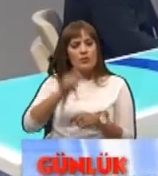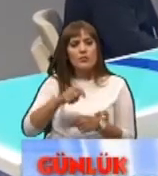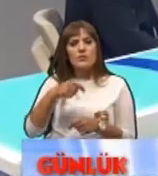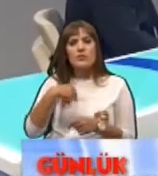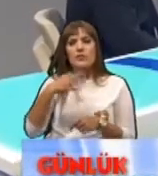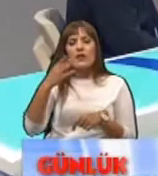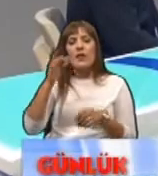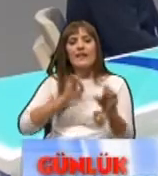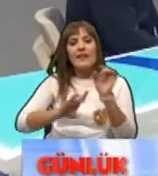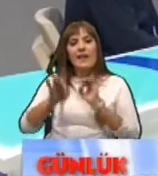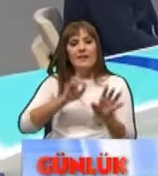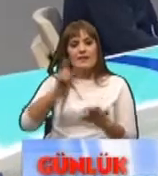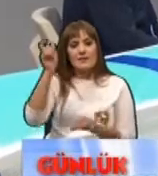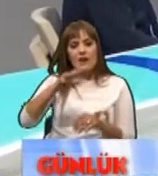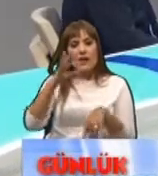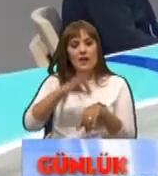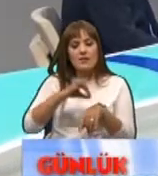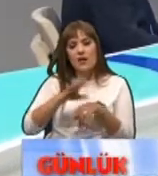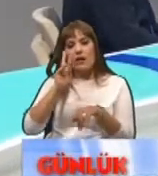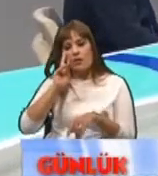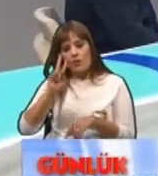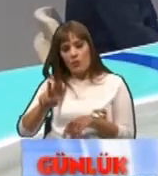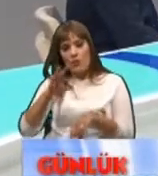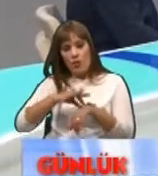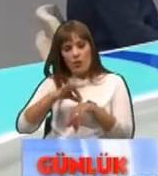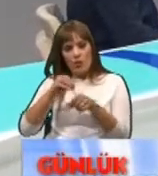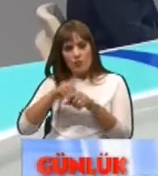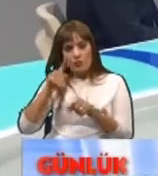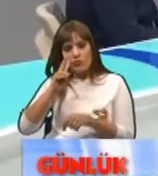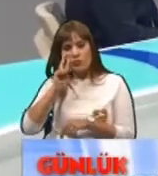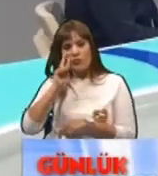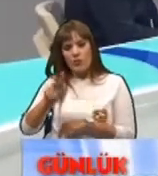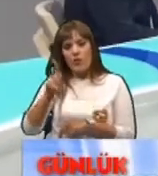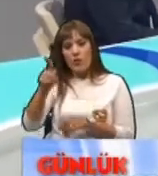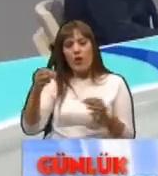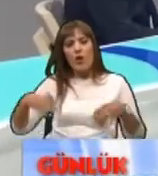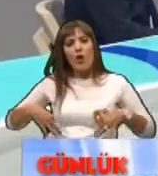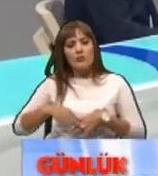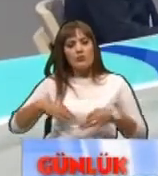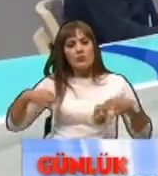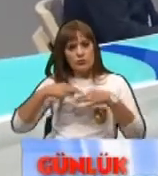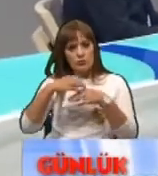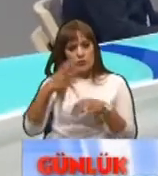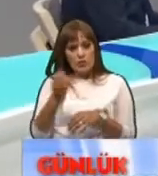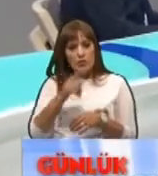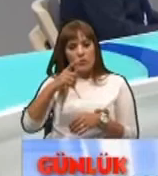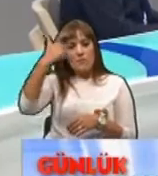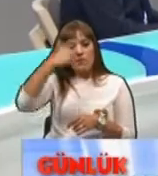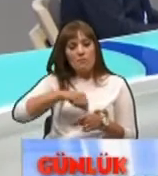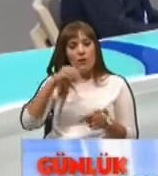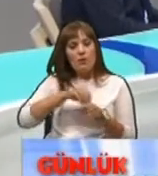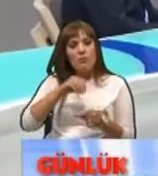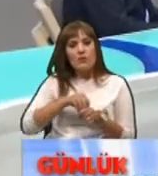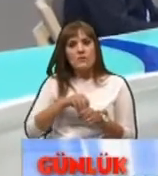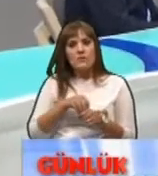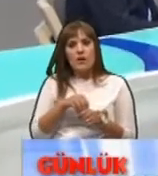Mutlaka diyetisyenler hastaları görüyor. Onların ölçüleri alınıyor, onların metabolizmaları